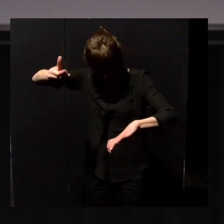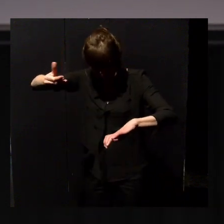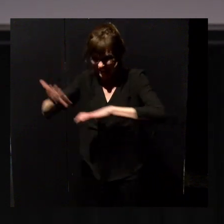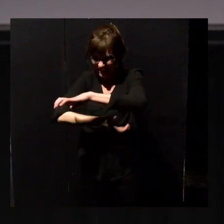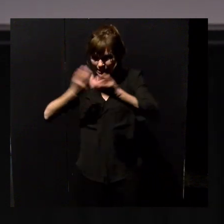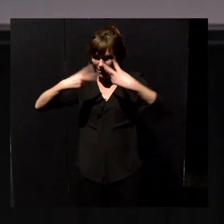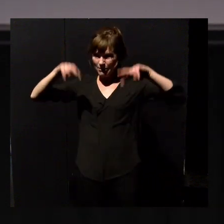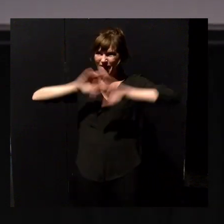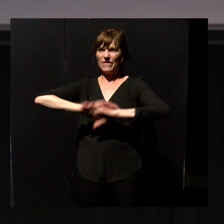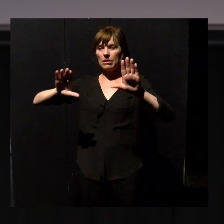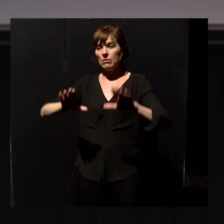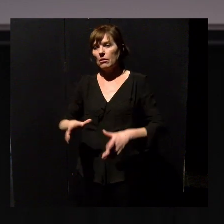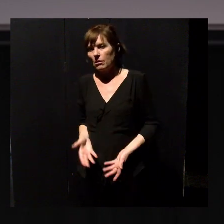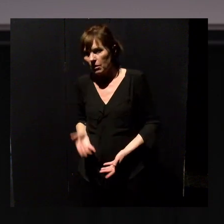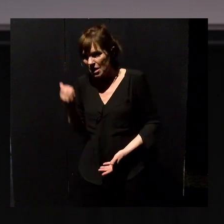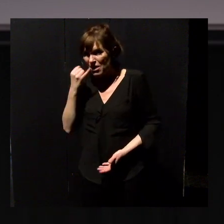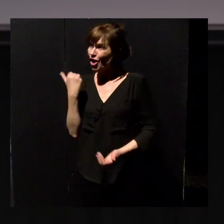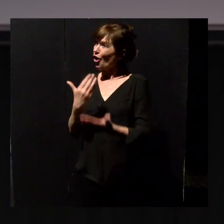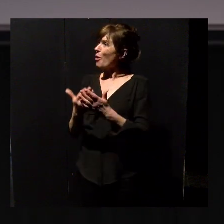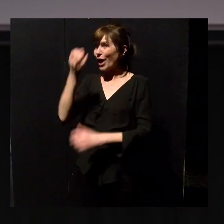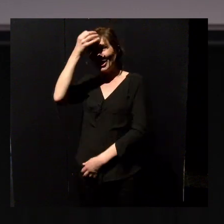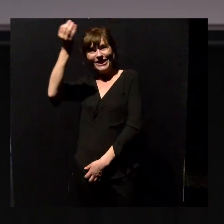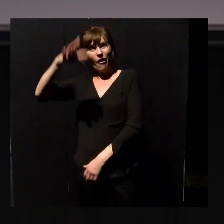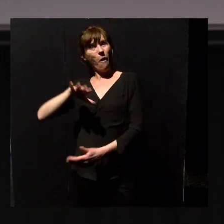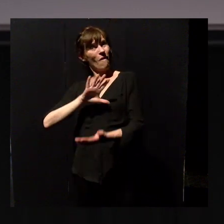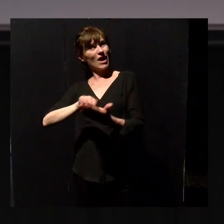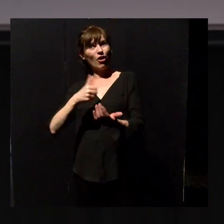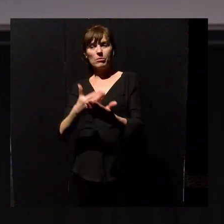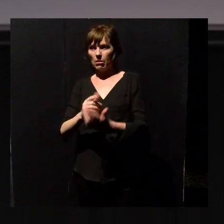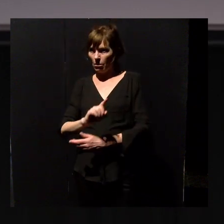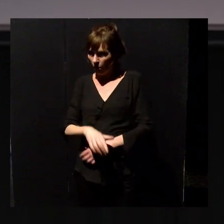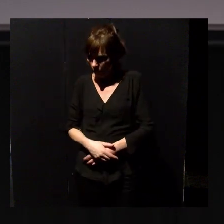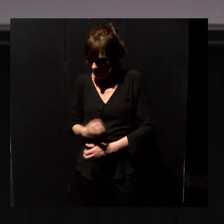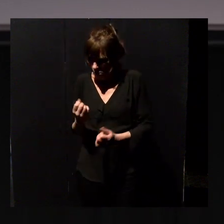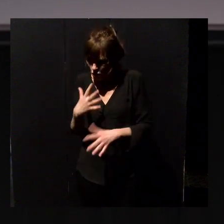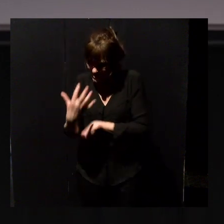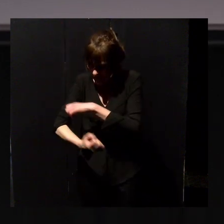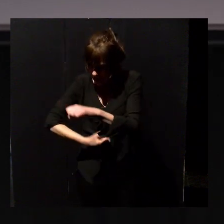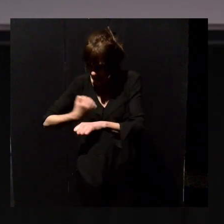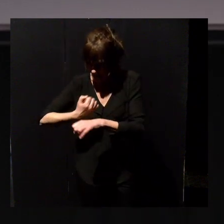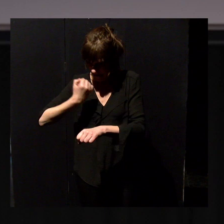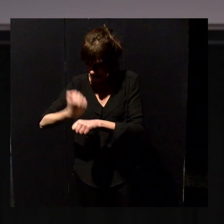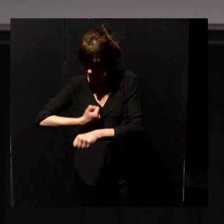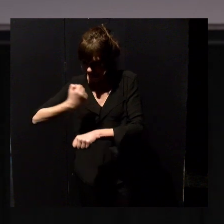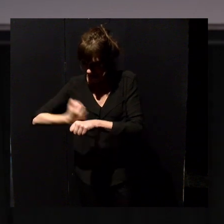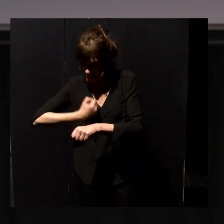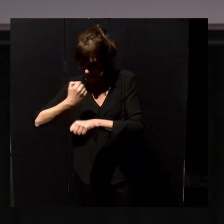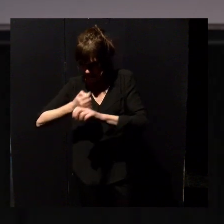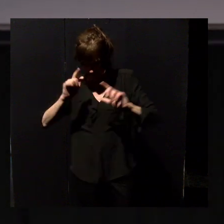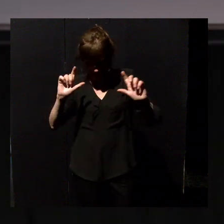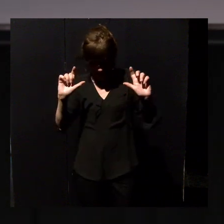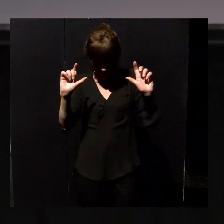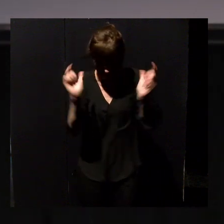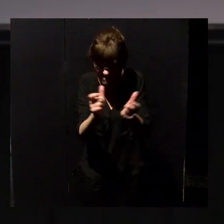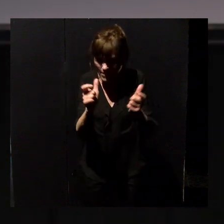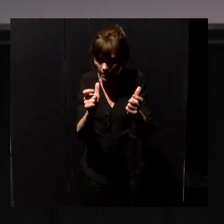vous comprenez qu'on ne fait pas ça à la légère. Ça prend des mois, des années pour essayer d'arriver à avoir cette précision. Nous n'avons pas encore